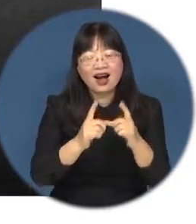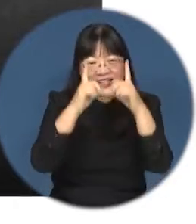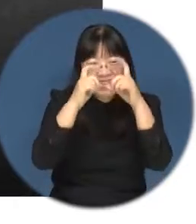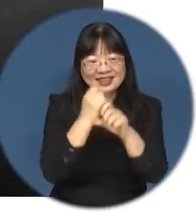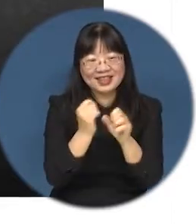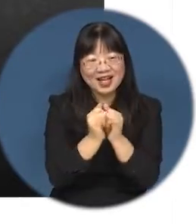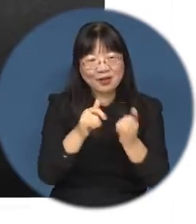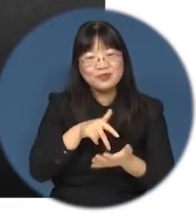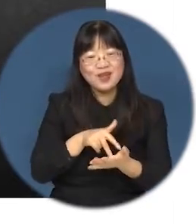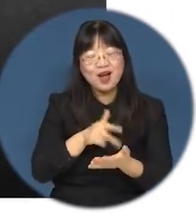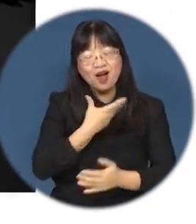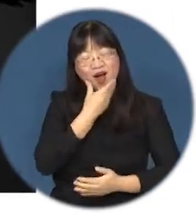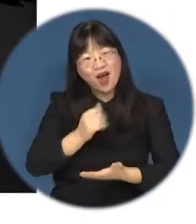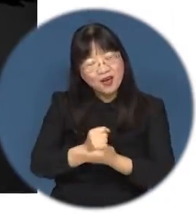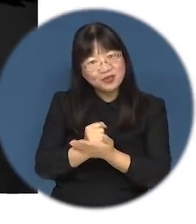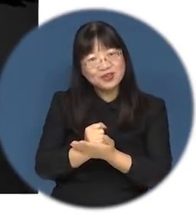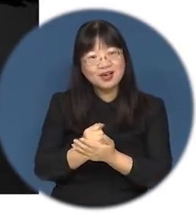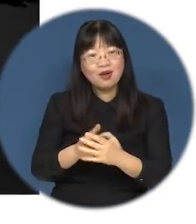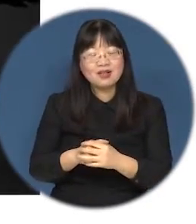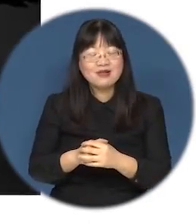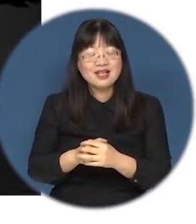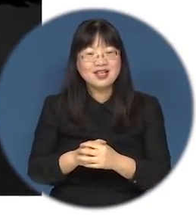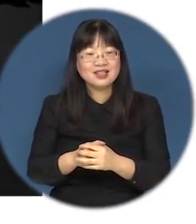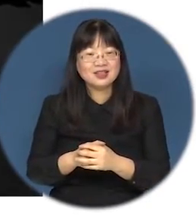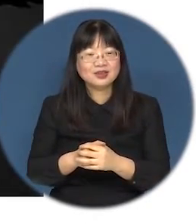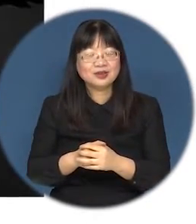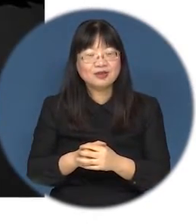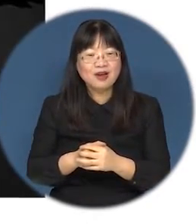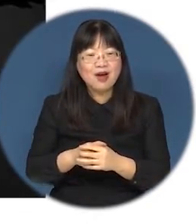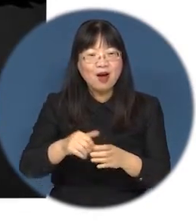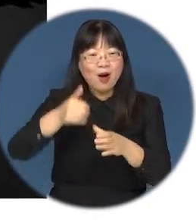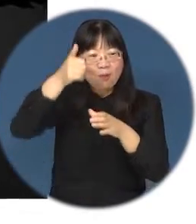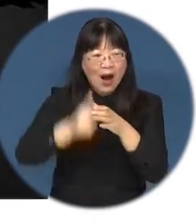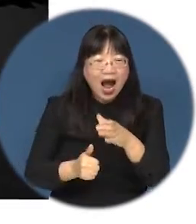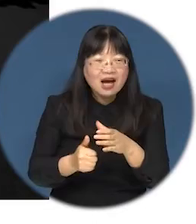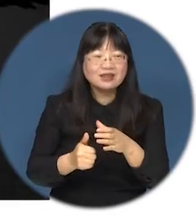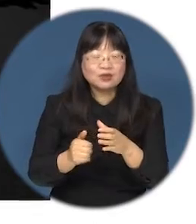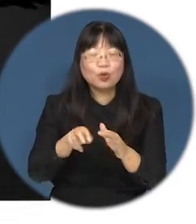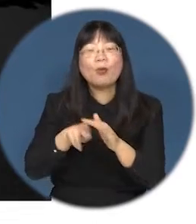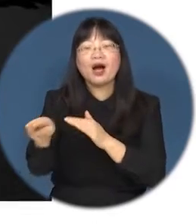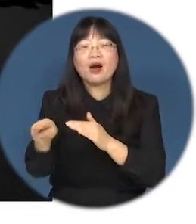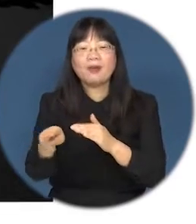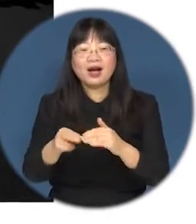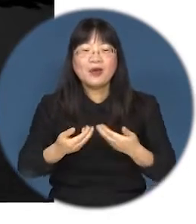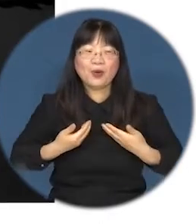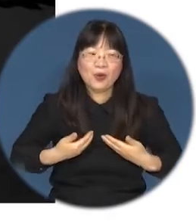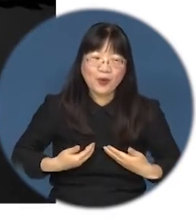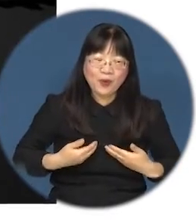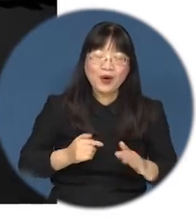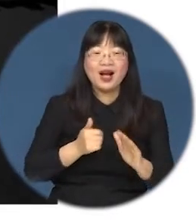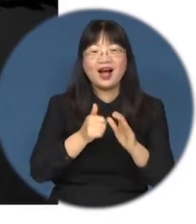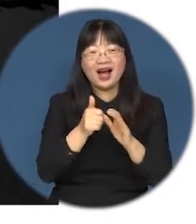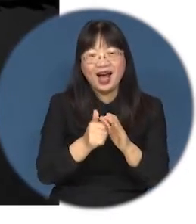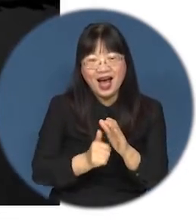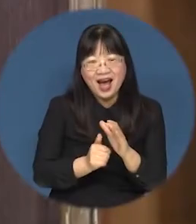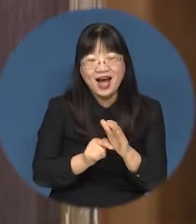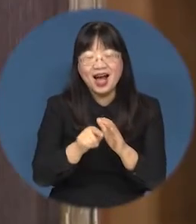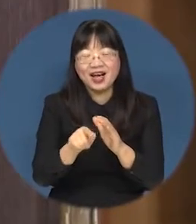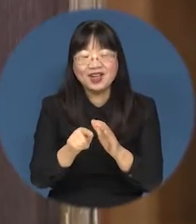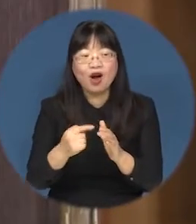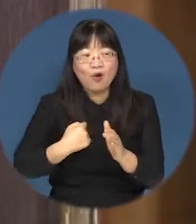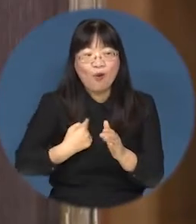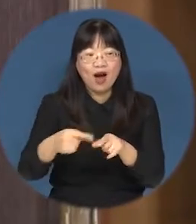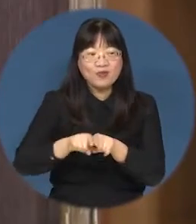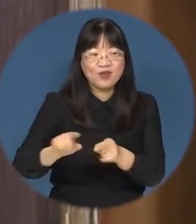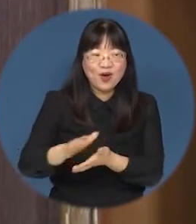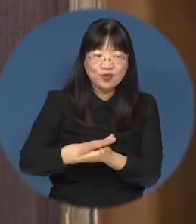이제 첨벙하고 들어가면 도망갈까 봐 살짝 들어가서 접근해 가니까 계속 같이 노는 거예요. 그래서